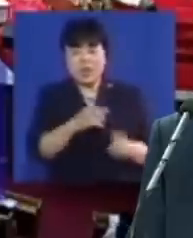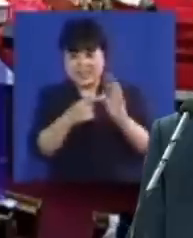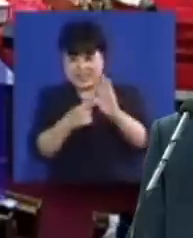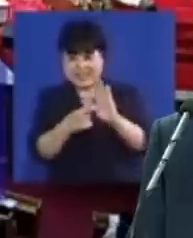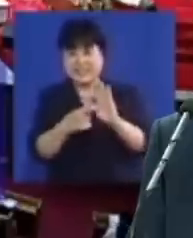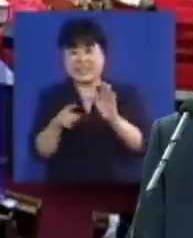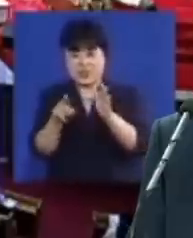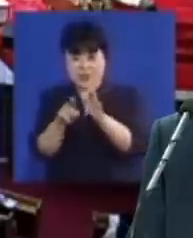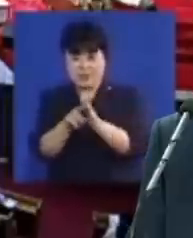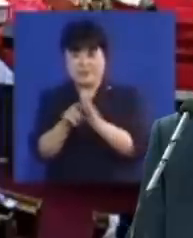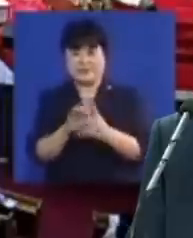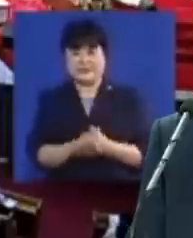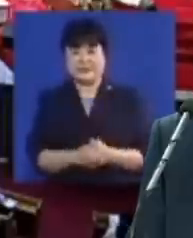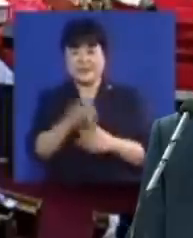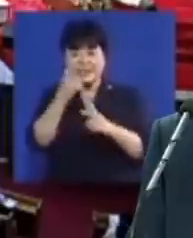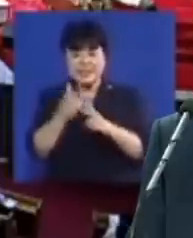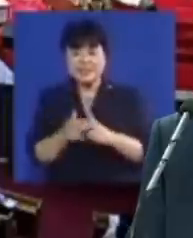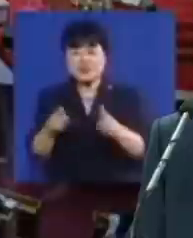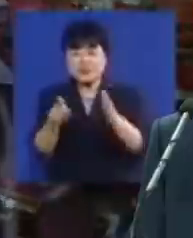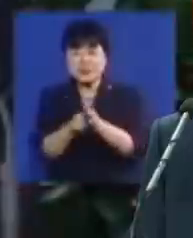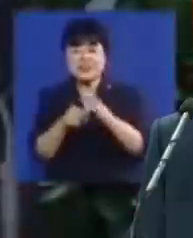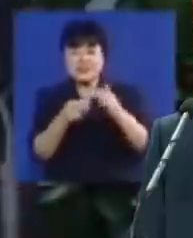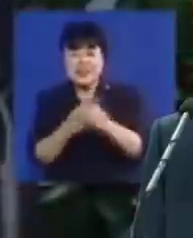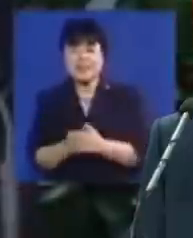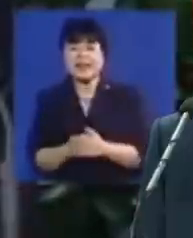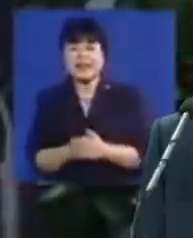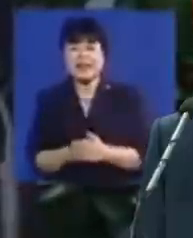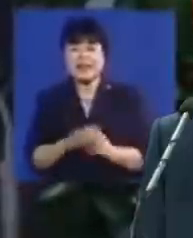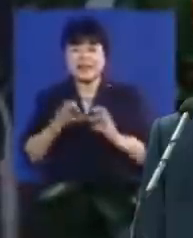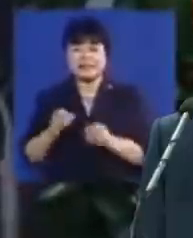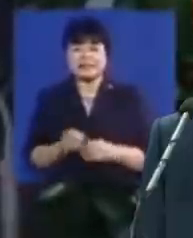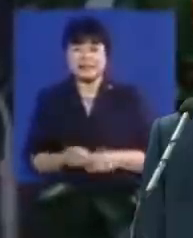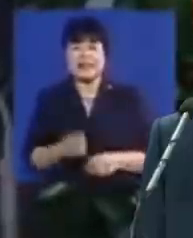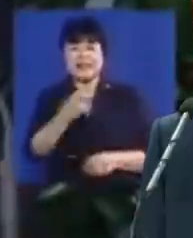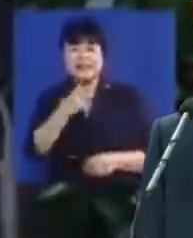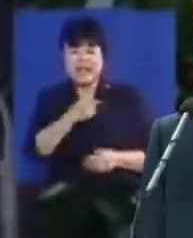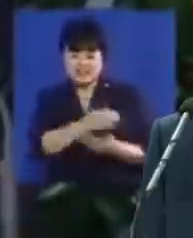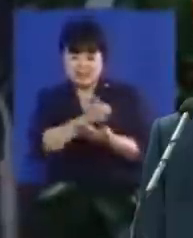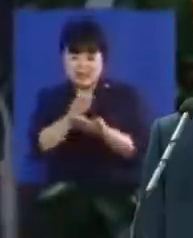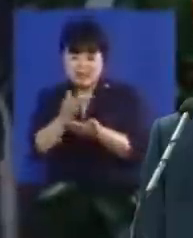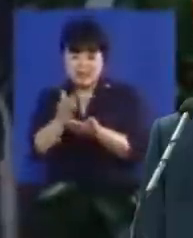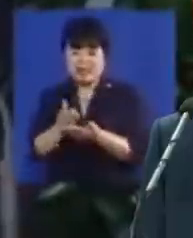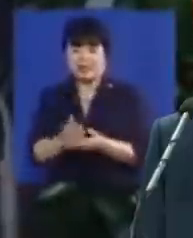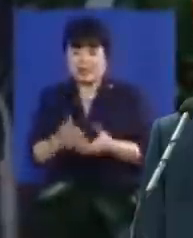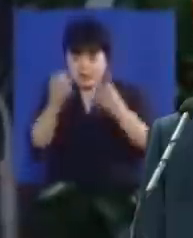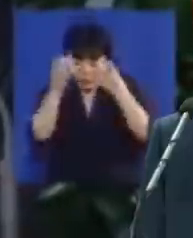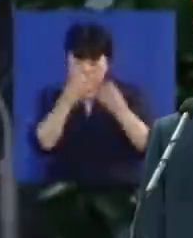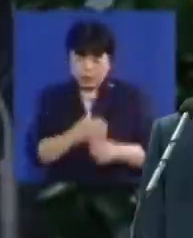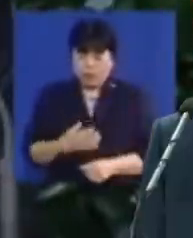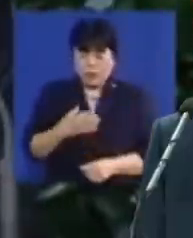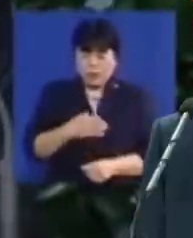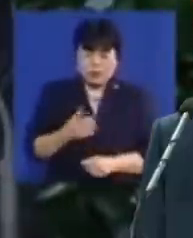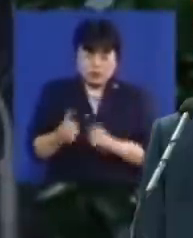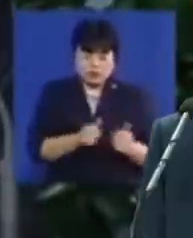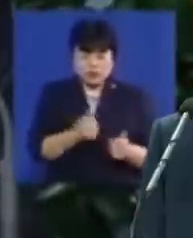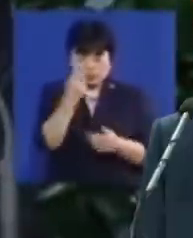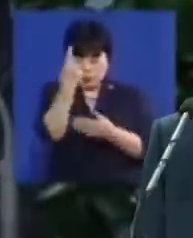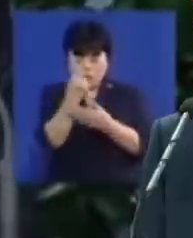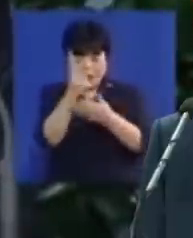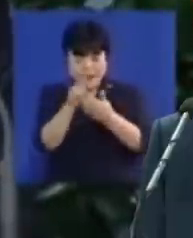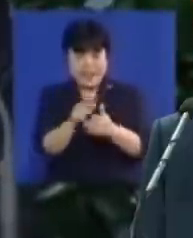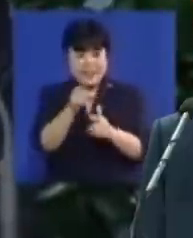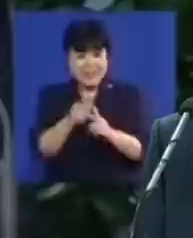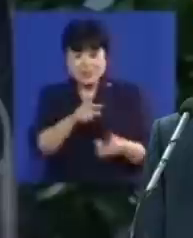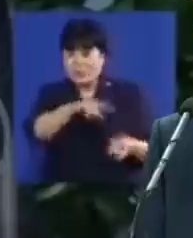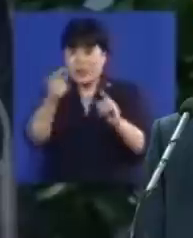하리합니다. 예수 믿기 때문에 우리가 이 세상에 당하는 여러 가지 심신의 고통과 괴로움과 죽음이 오면은